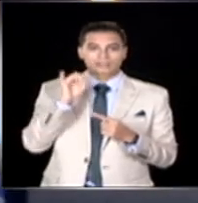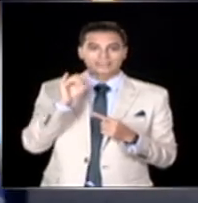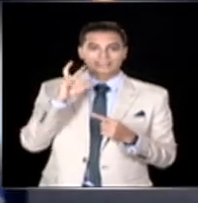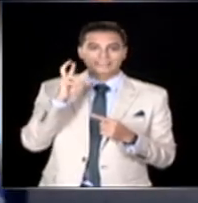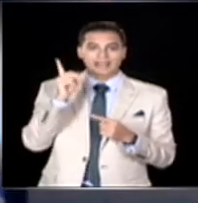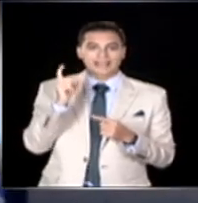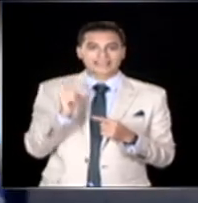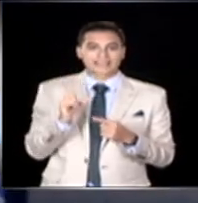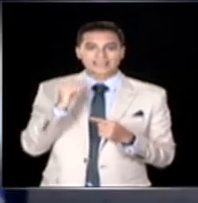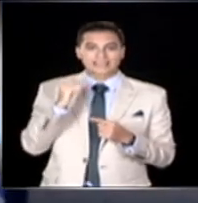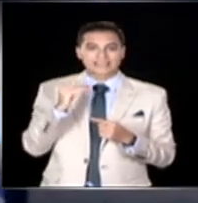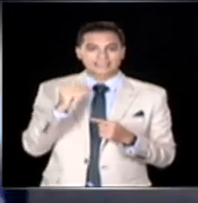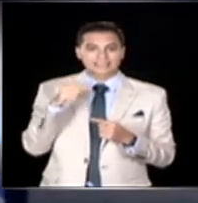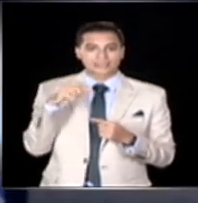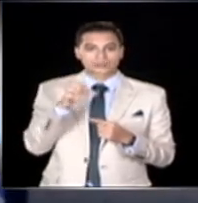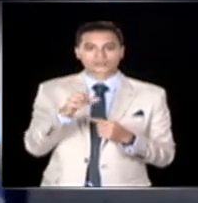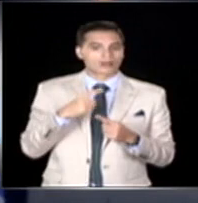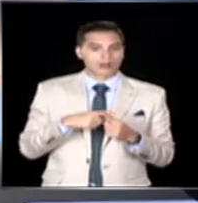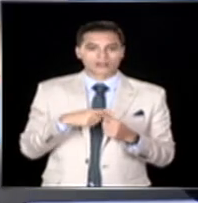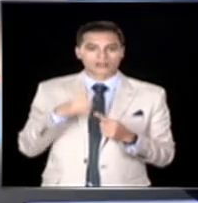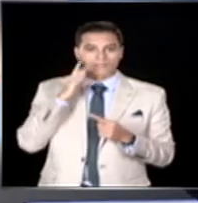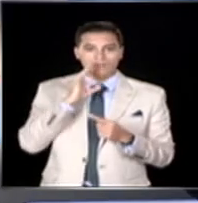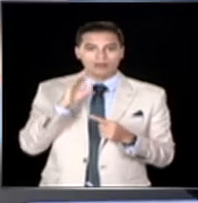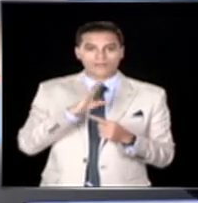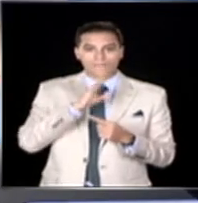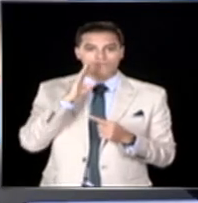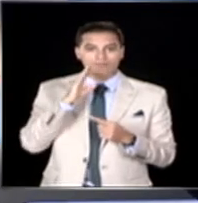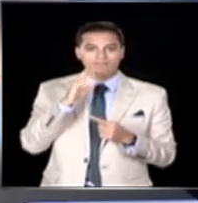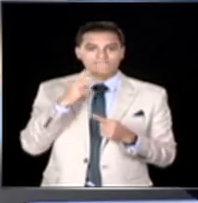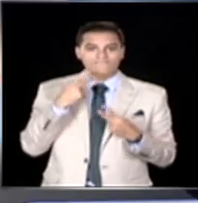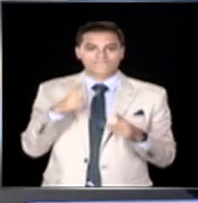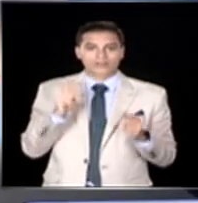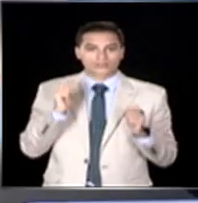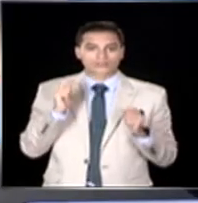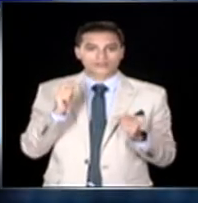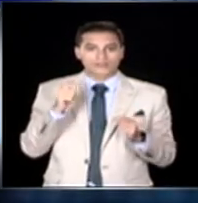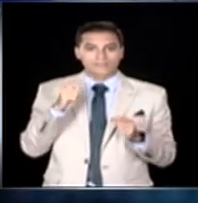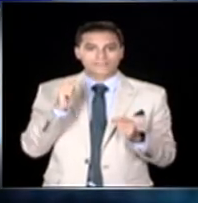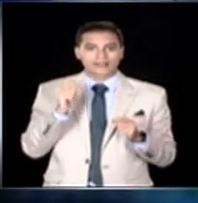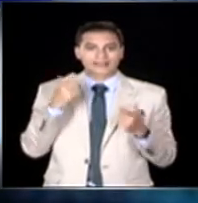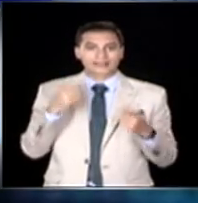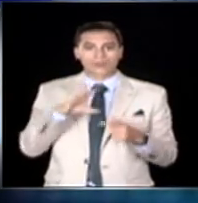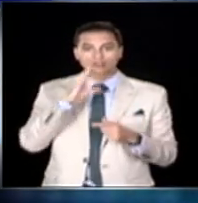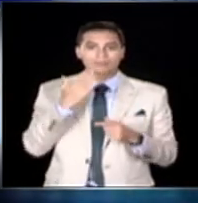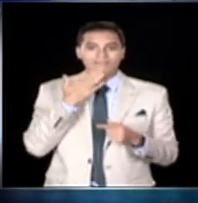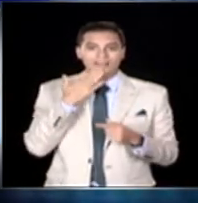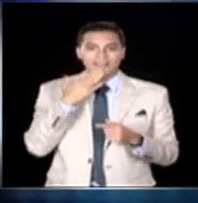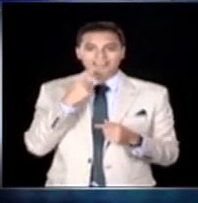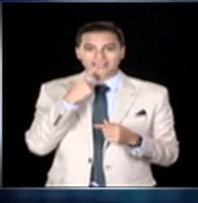الزرنيخ؟ 96. غلط. قامت ثورة الفاتح من أيلول بإحدى دول شمال إفريقيا